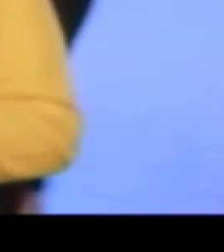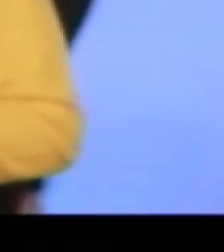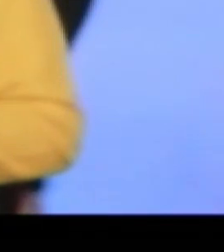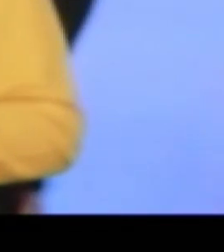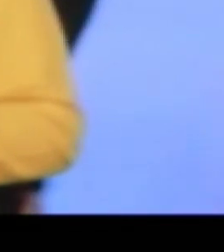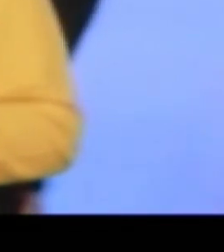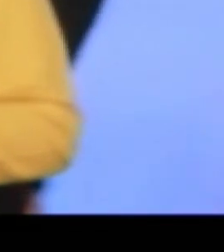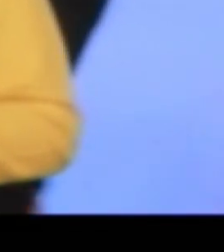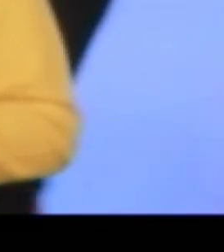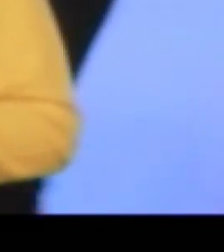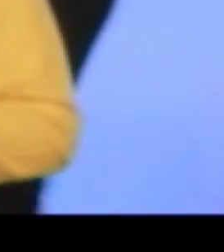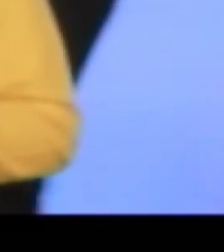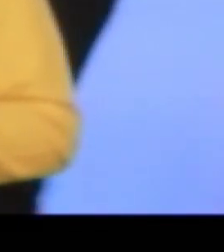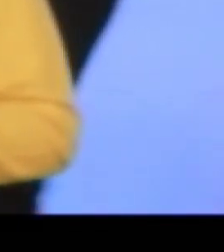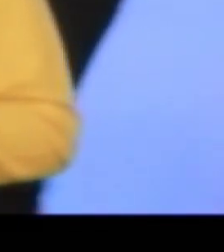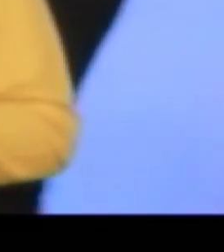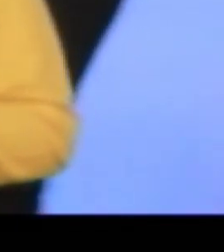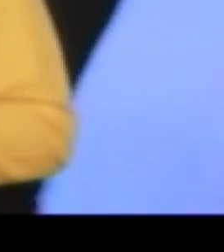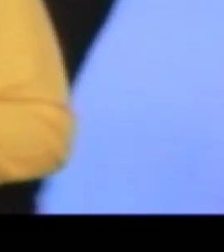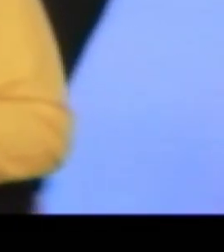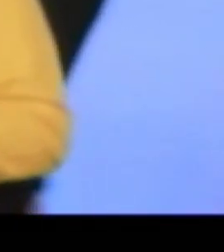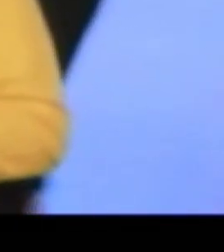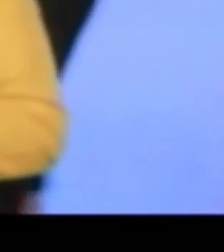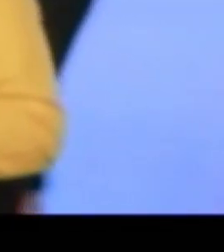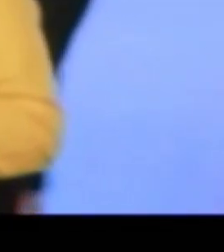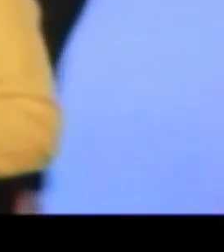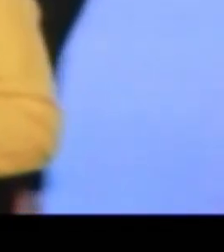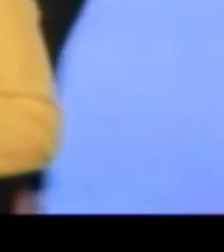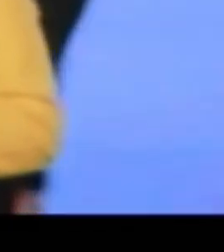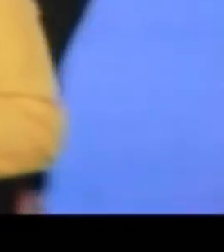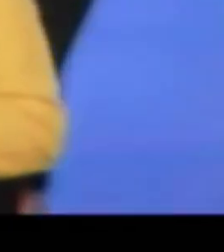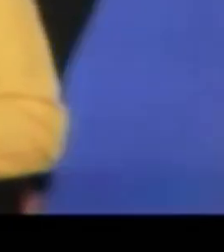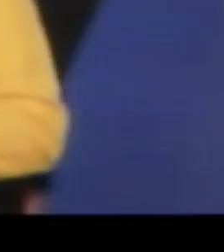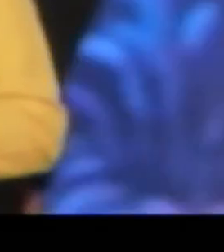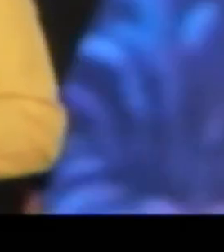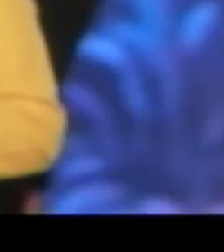يا رب هو امر ابنك